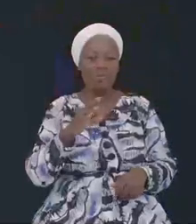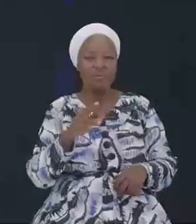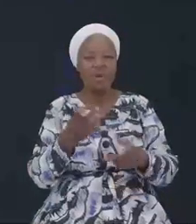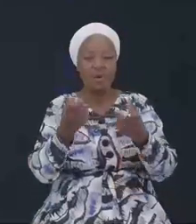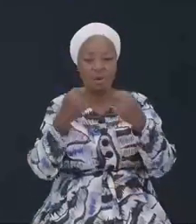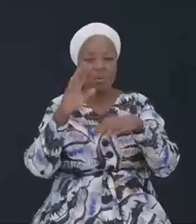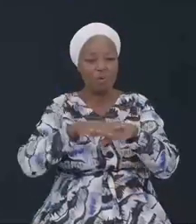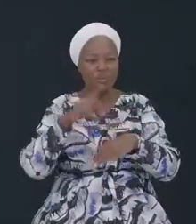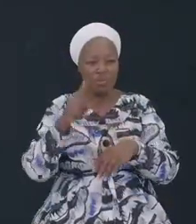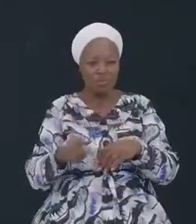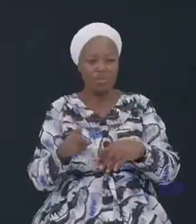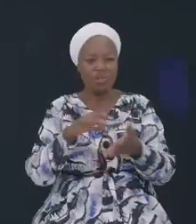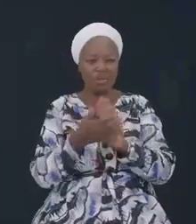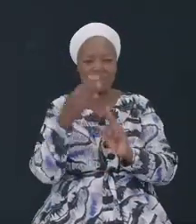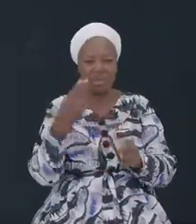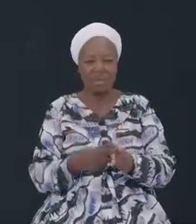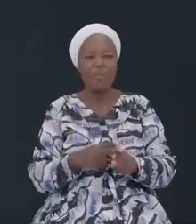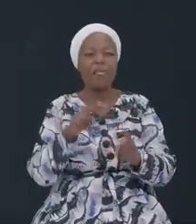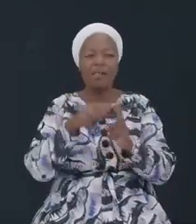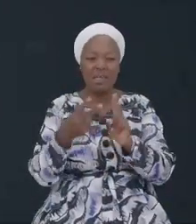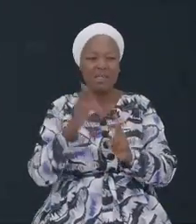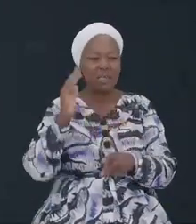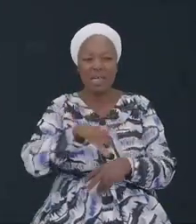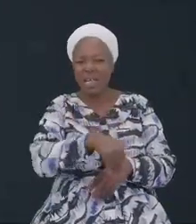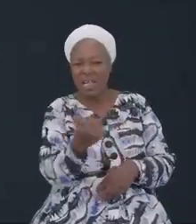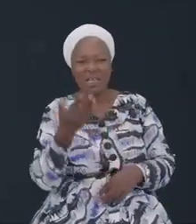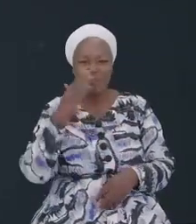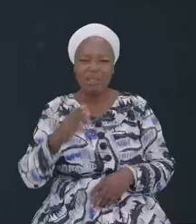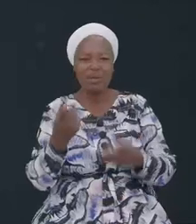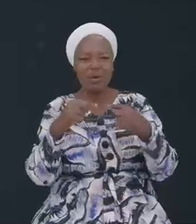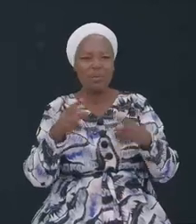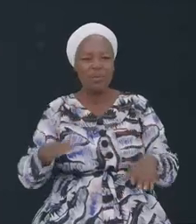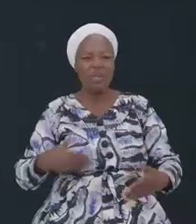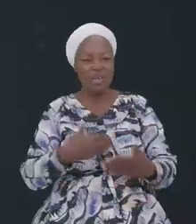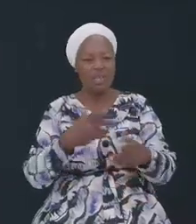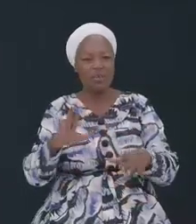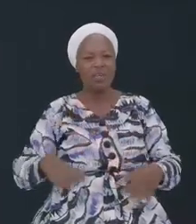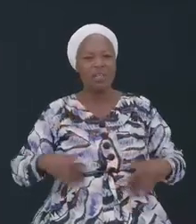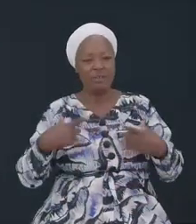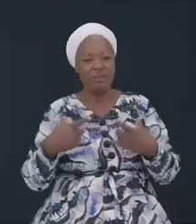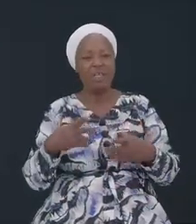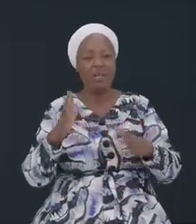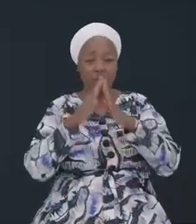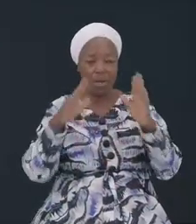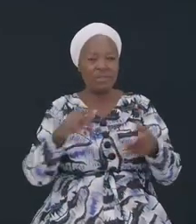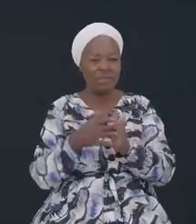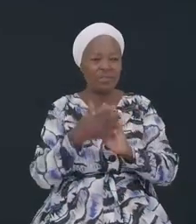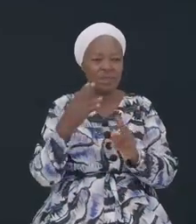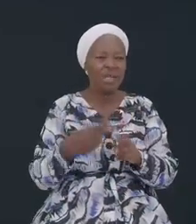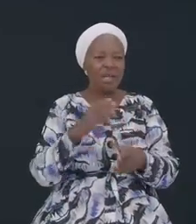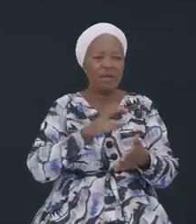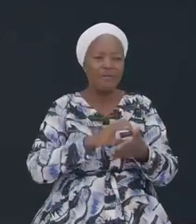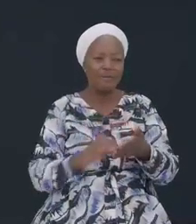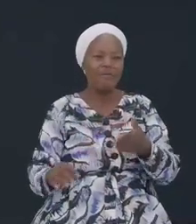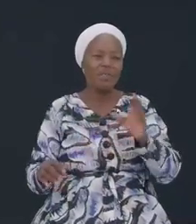10, aucun malheur ne t'arrivera. Aucun fléau n'approchera de ta tente. Verset, car il ordonnera à